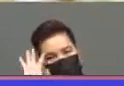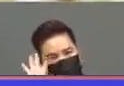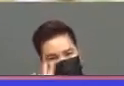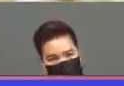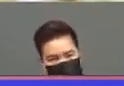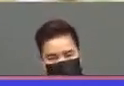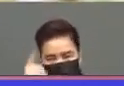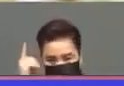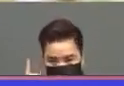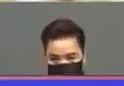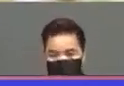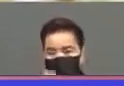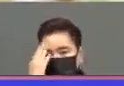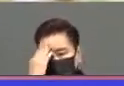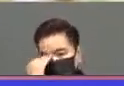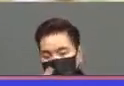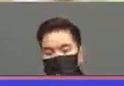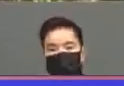ทางเรือมีปริมาณถึง